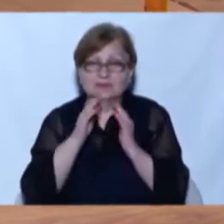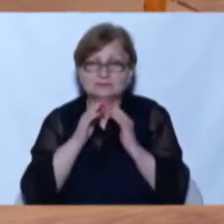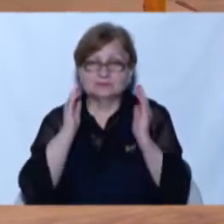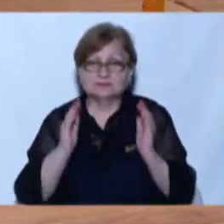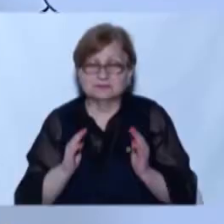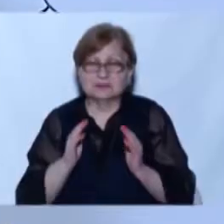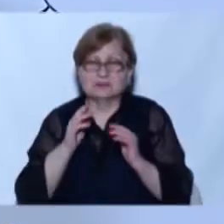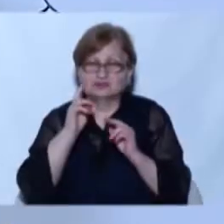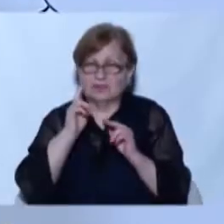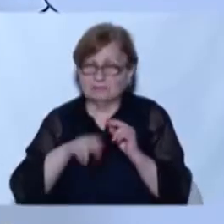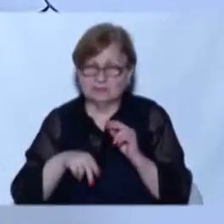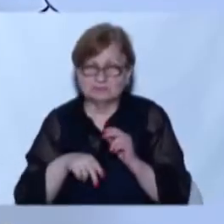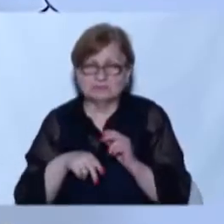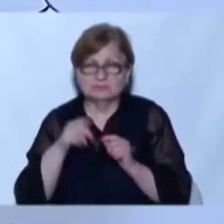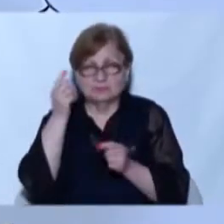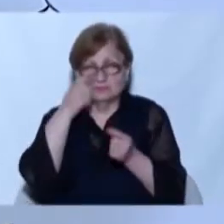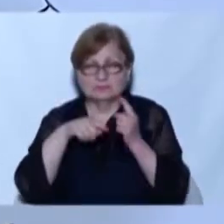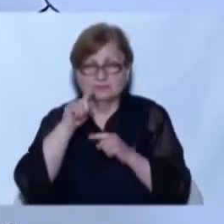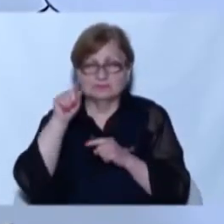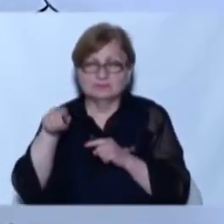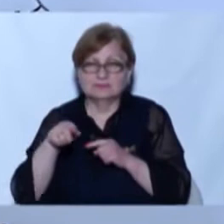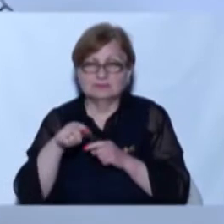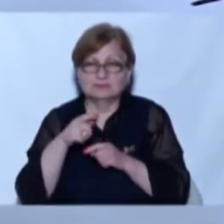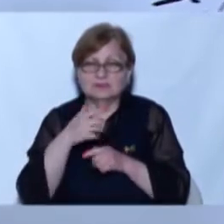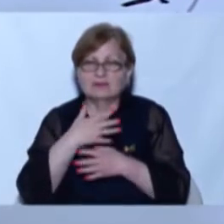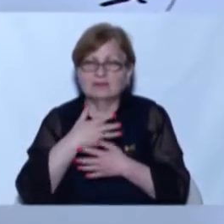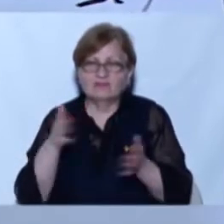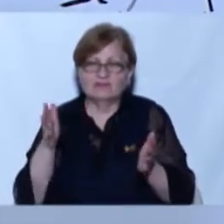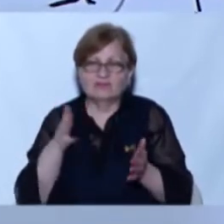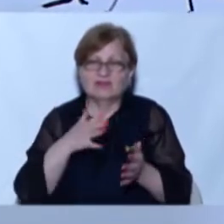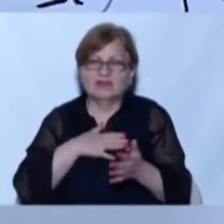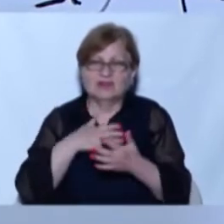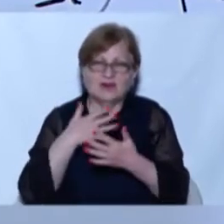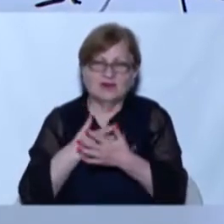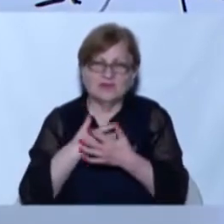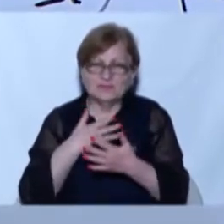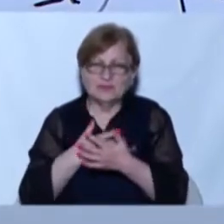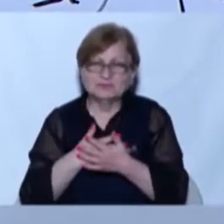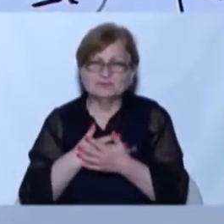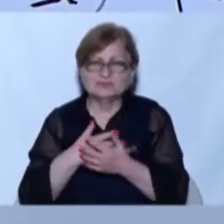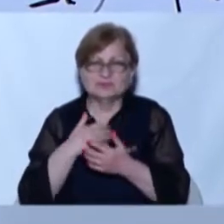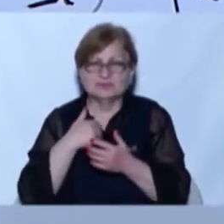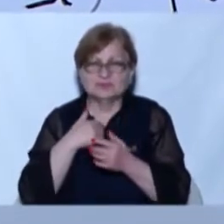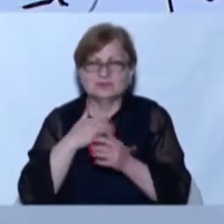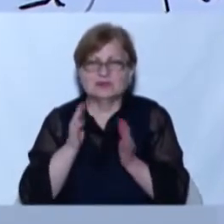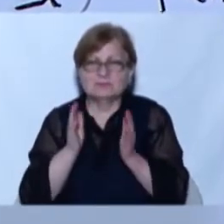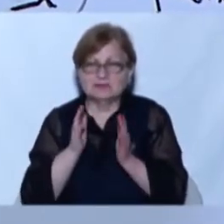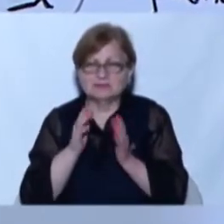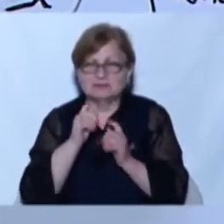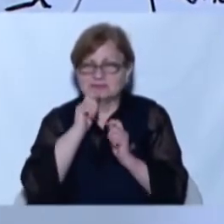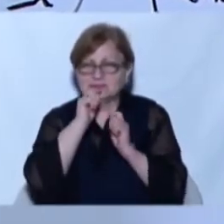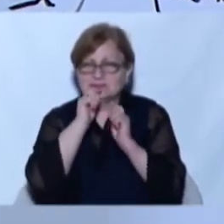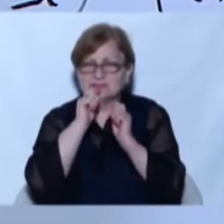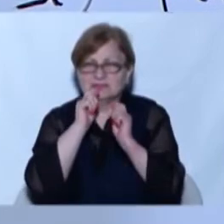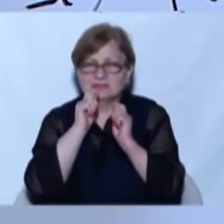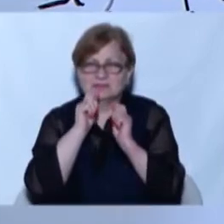qopnat dasrul deba, maşin qoylaze bejit teleskolel mostavles, çemgan patara